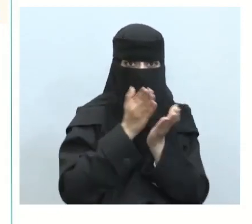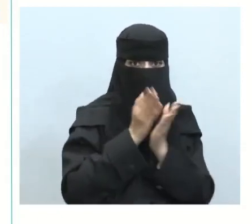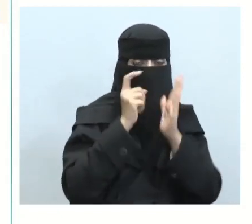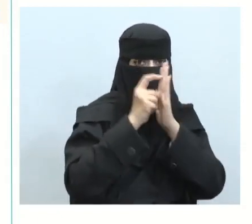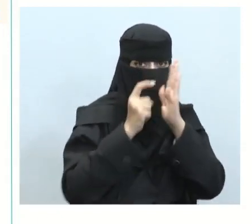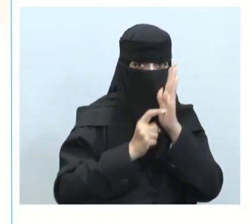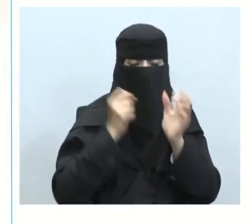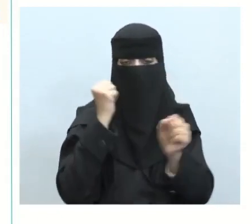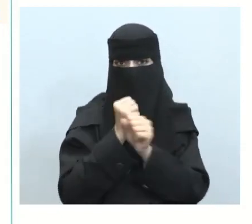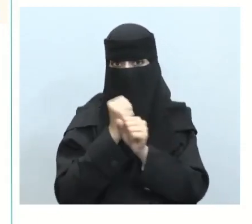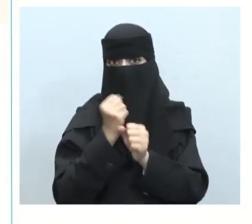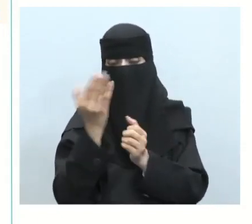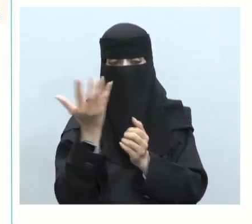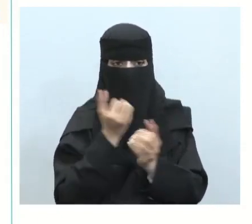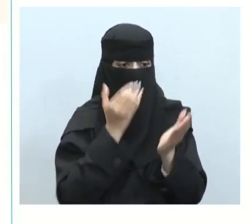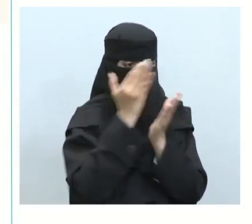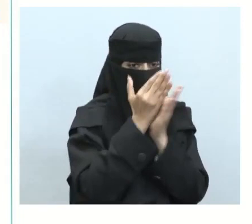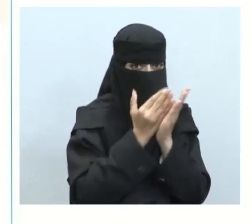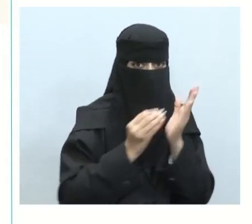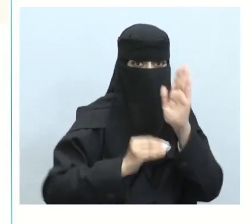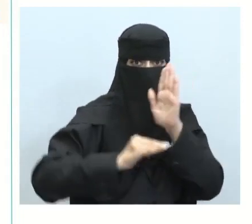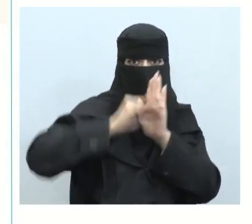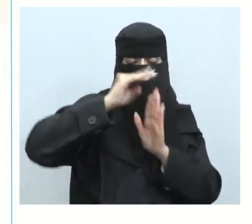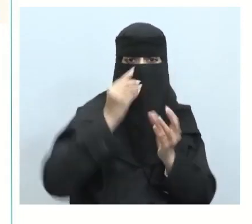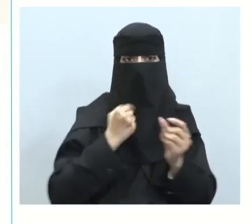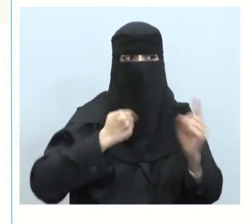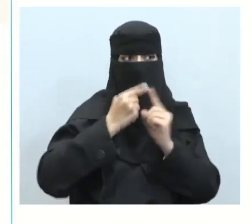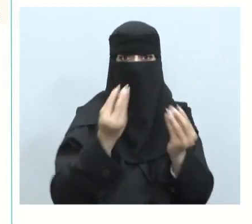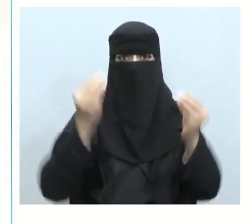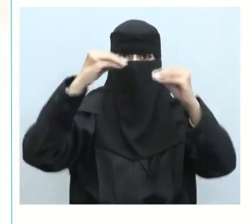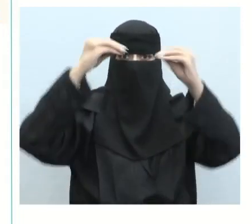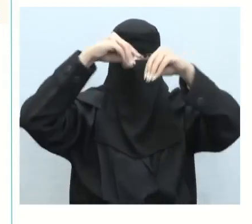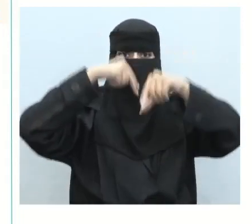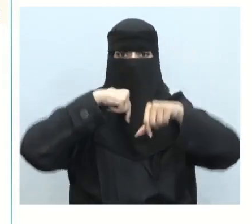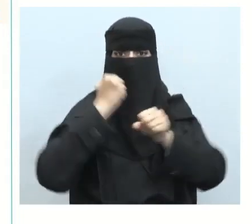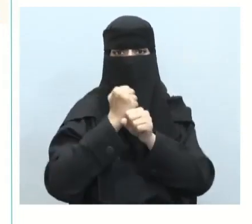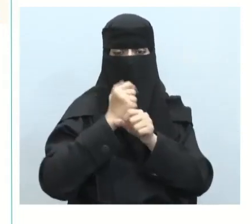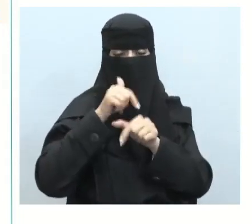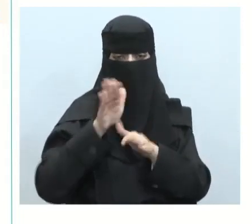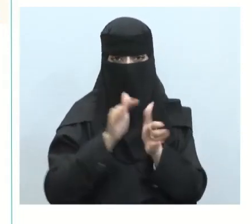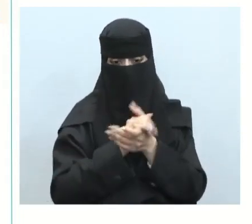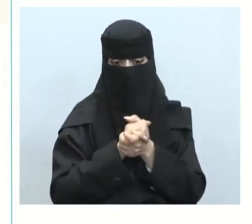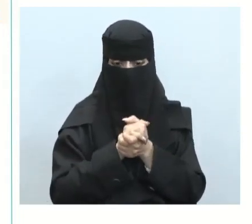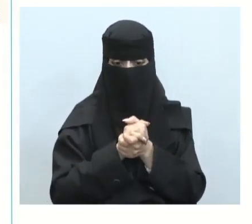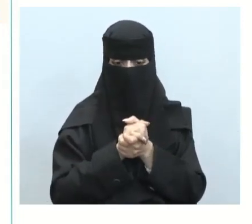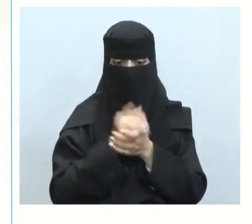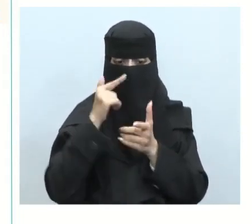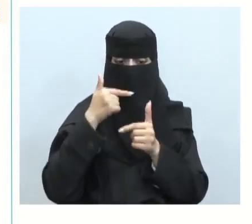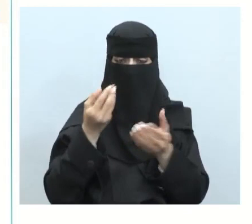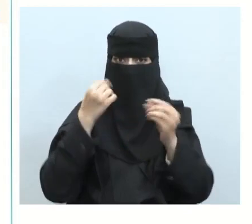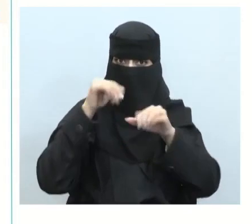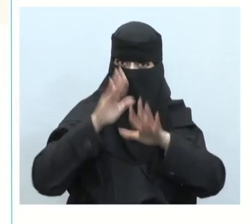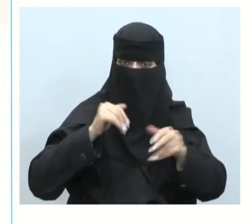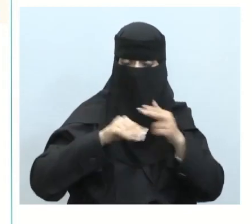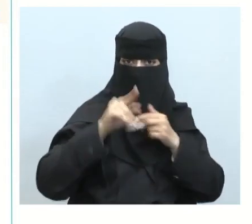العمل والاجراءات المتبعه للانجاز بهدف زياده انتاجيه العاملين اذا هدفها زياده انتاجيه العاملين من